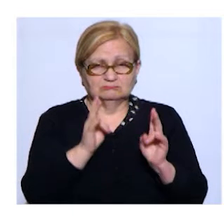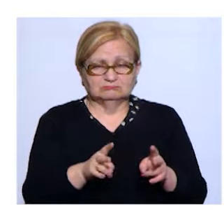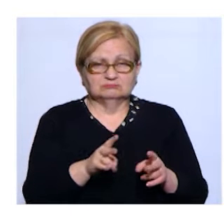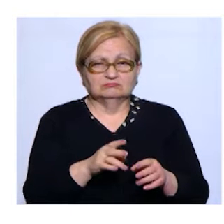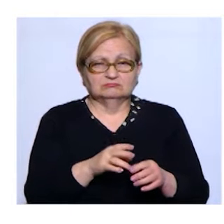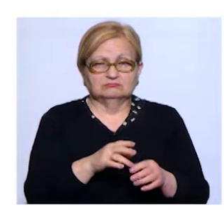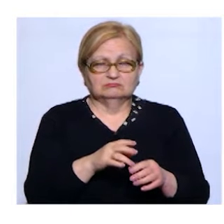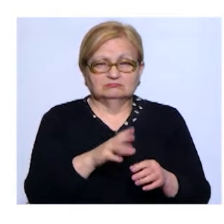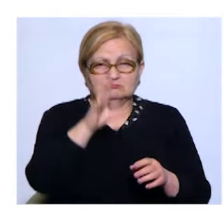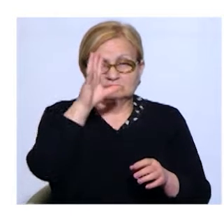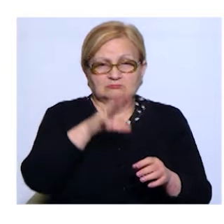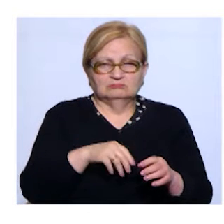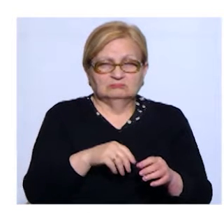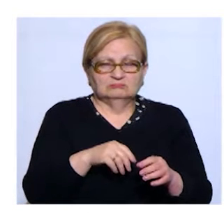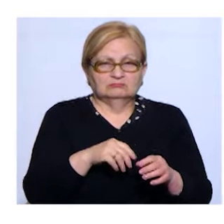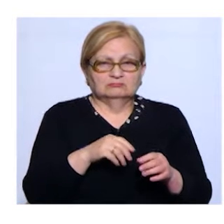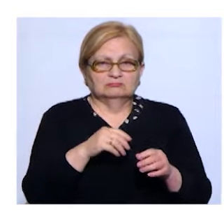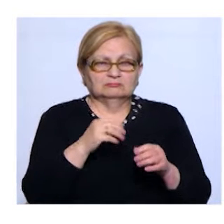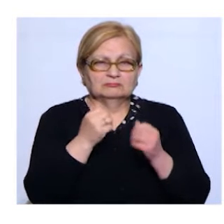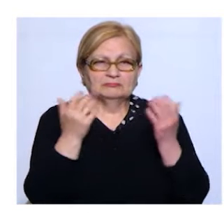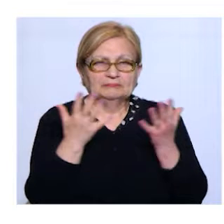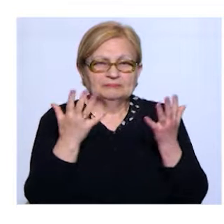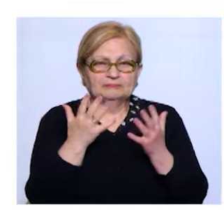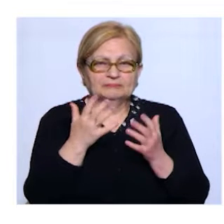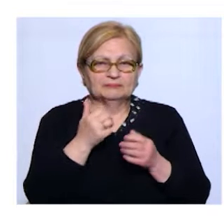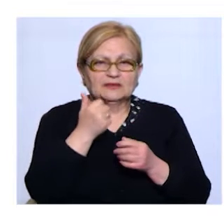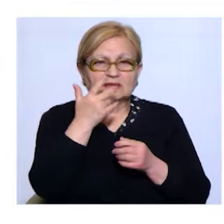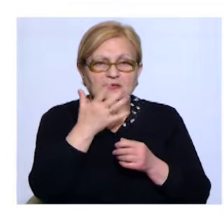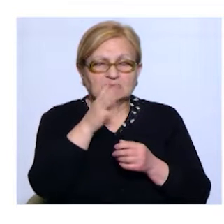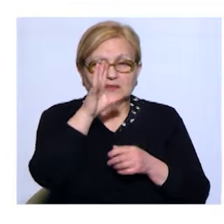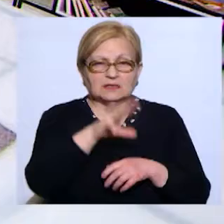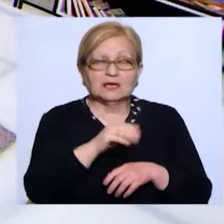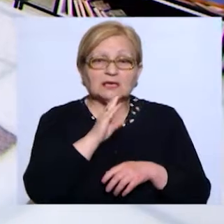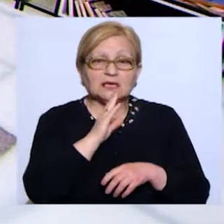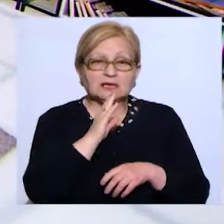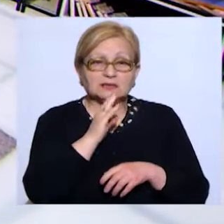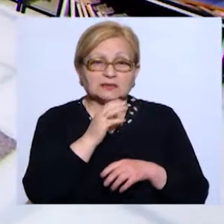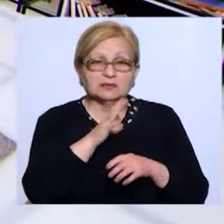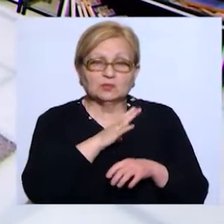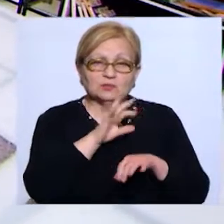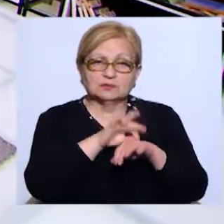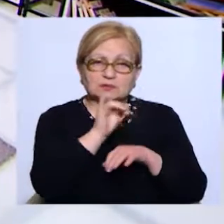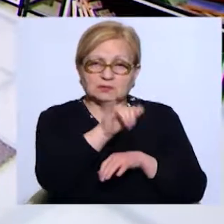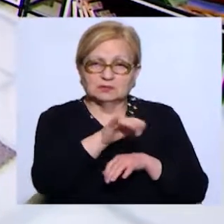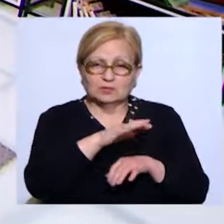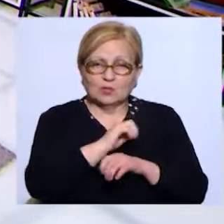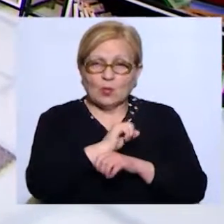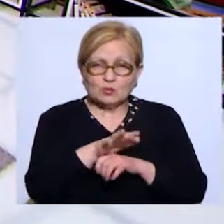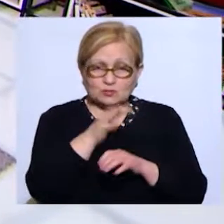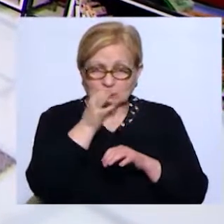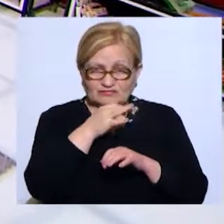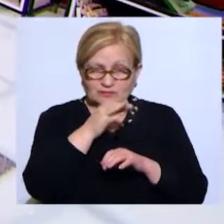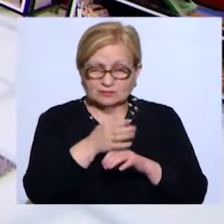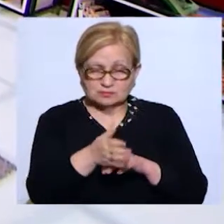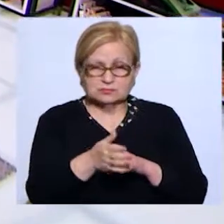და სულ არის, აი, მაგალითად, ბაცით არის მოცემული, რამდენ ადამია ქალბატონს ჰქონდა დაუფიქსირდა